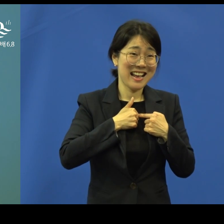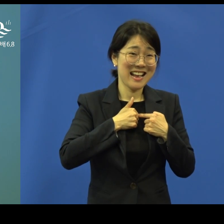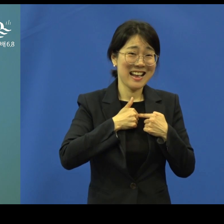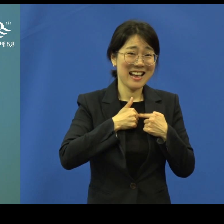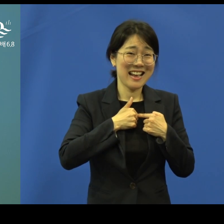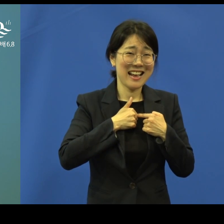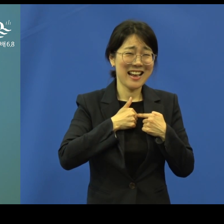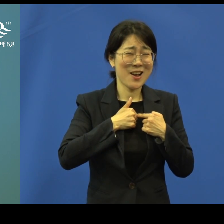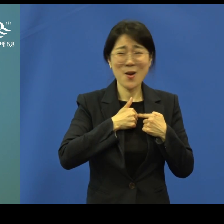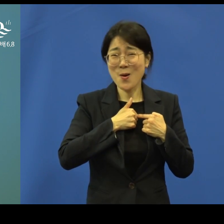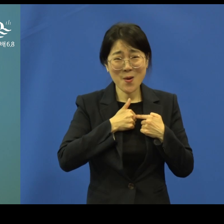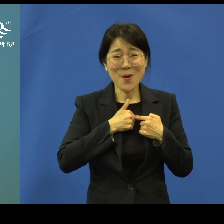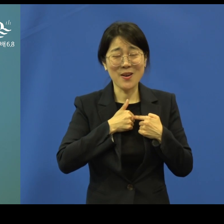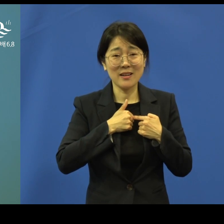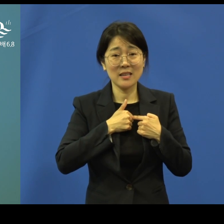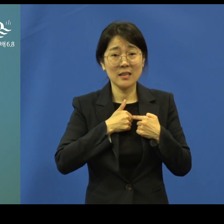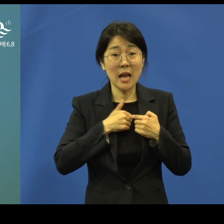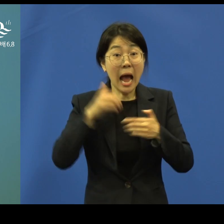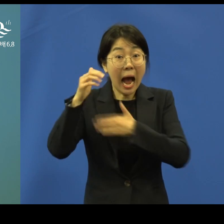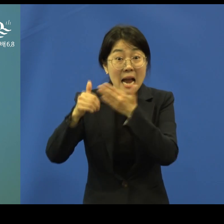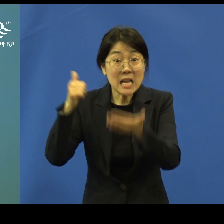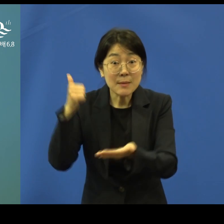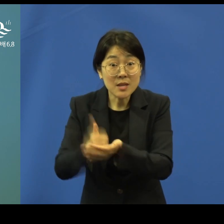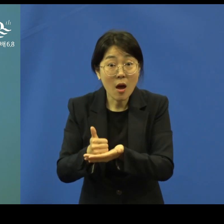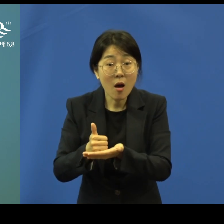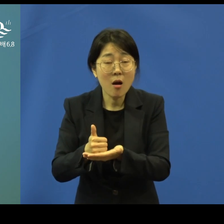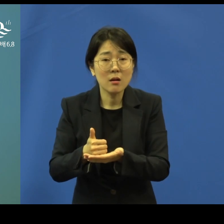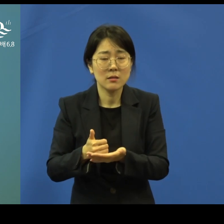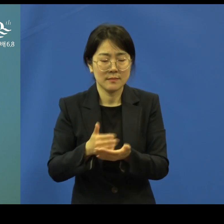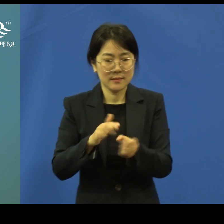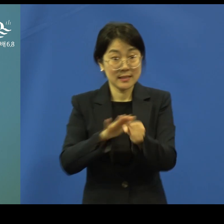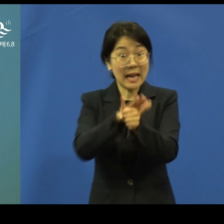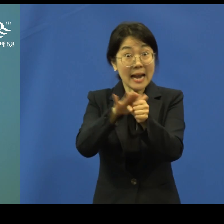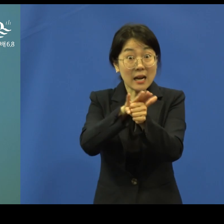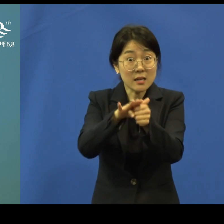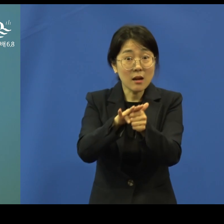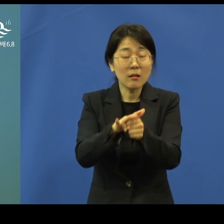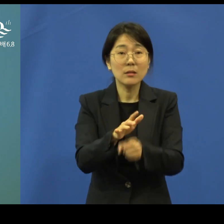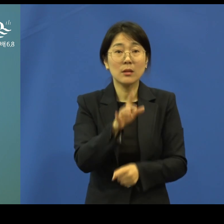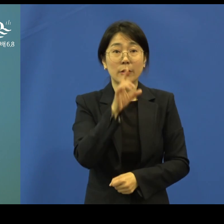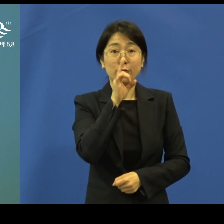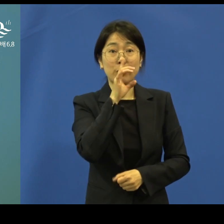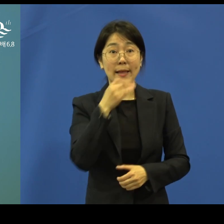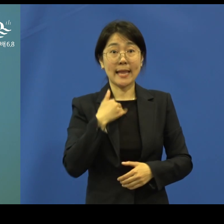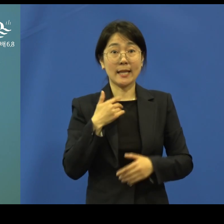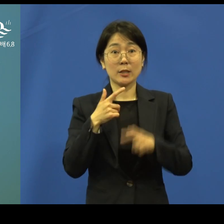중립지대에서 살아갈 수 없게 만드는 것이 복음이라는 거예요.